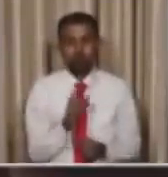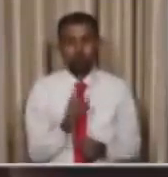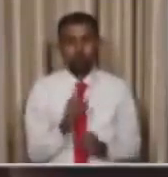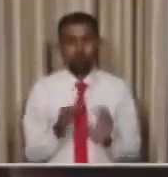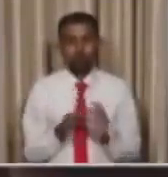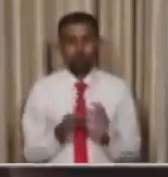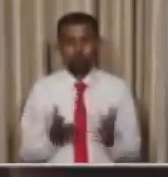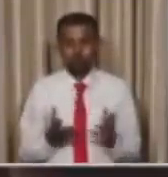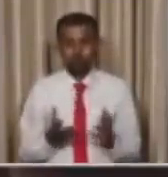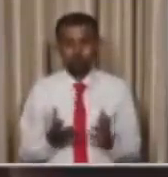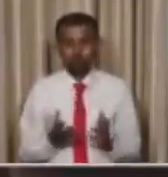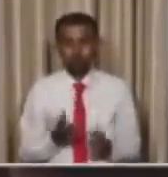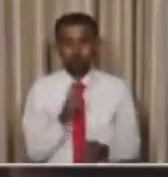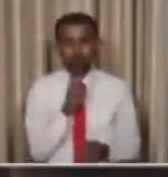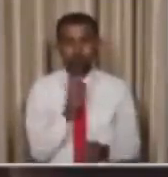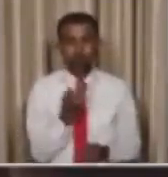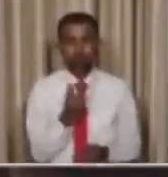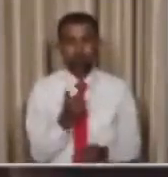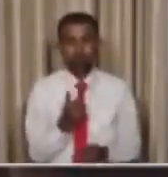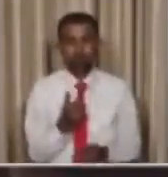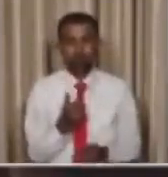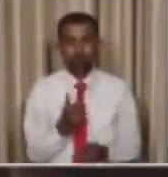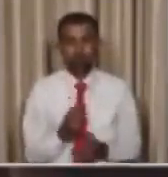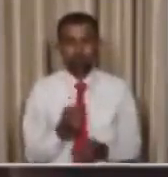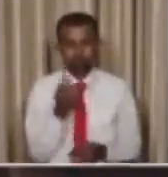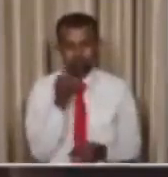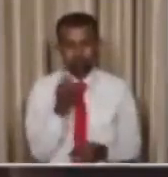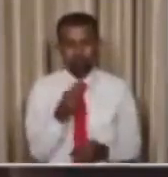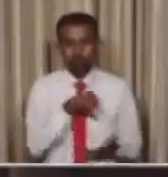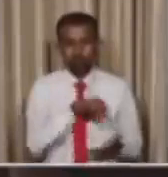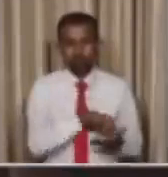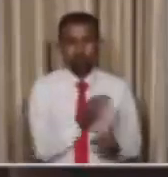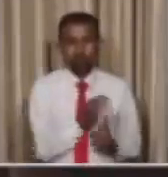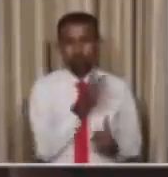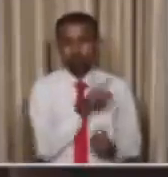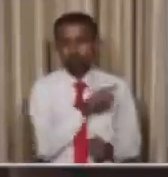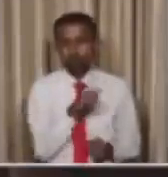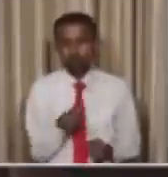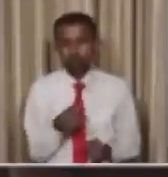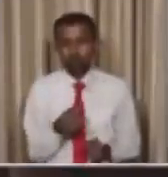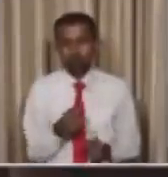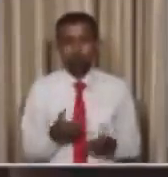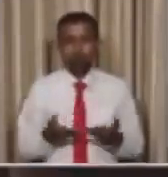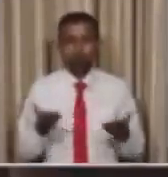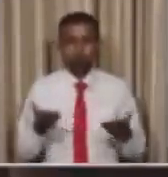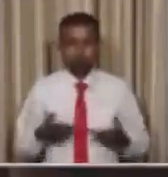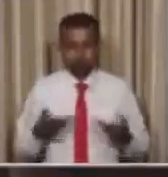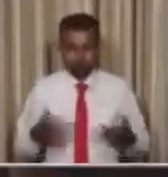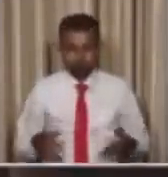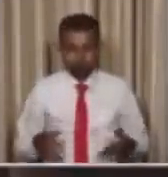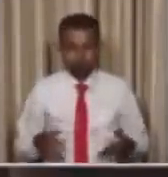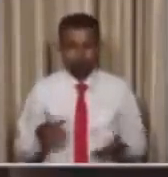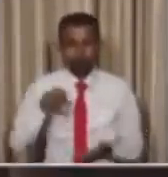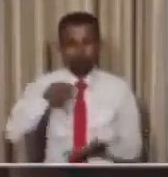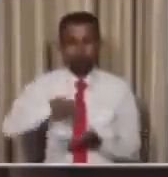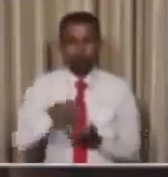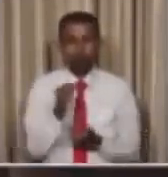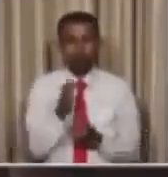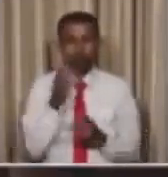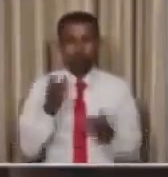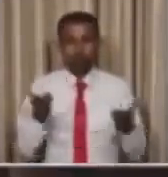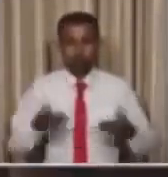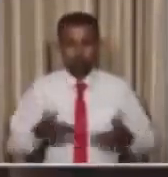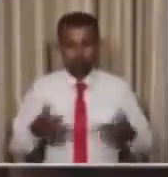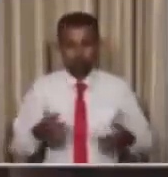ප්‍රතිපත්තියක් නෑ. ඒක තියෙනවා දෙබිඩි ප්‍රතිපත්තියක්. ද අපි දැක්ක ඉරාන ජනාධිපතිතුමා ආවා, මහා පිළිගැනීමක් කරා. ඉරාන ජනාධිපතිතුමාගේ